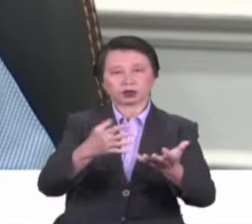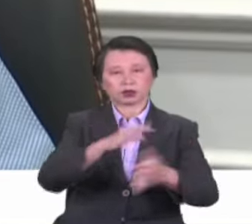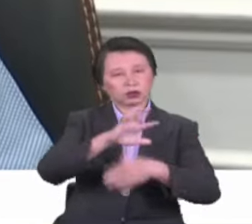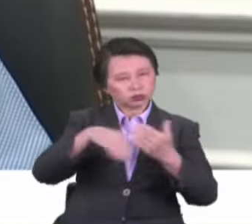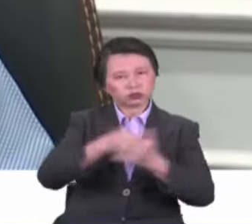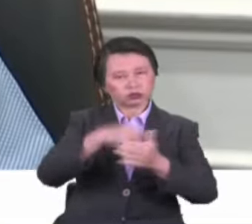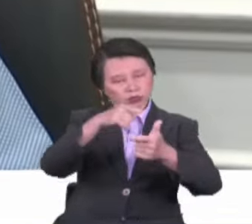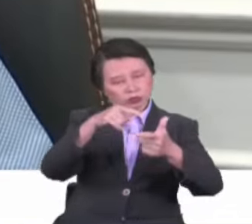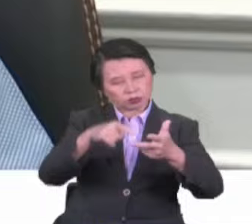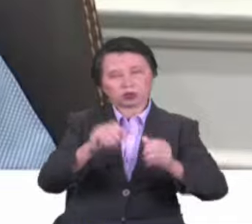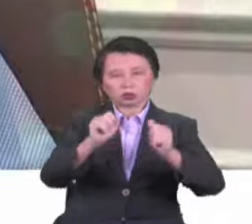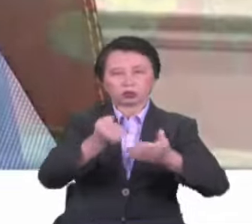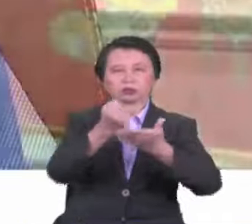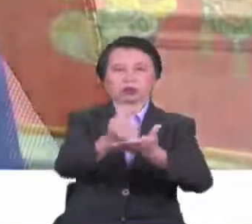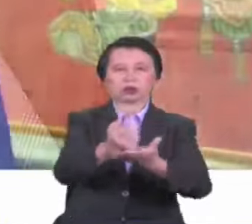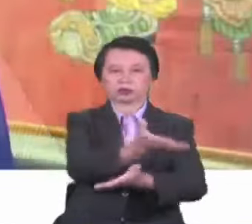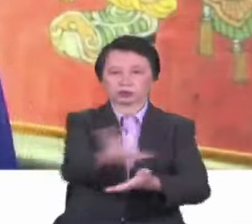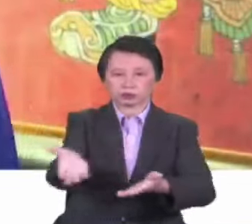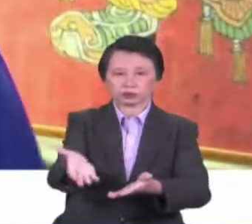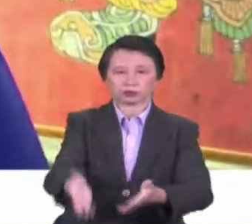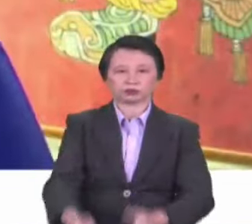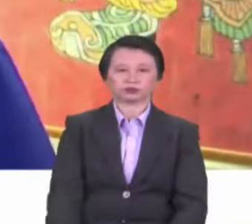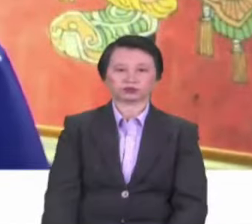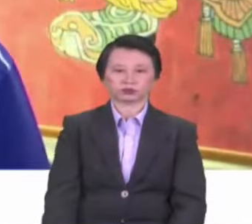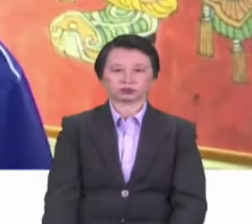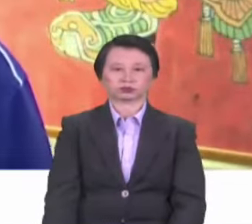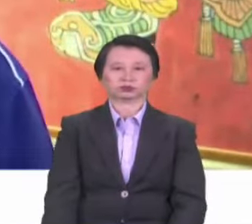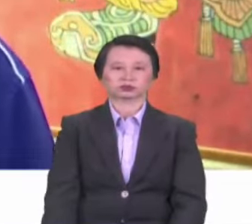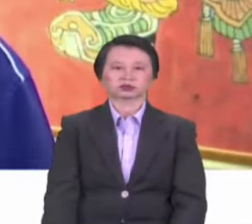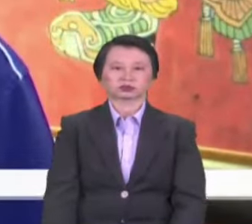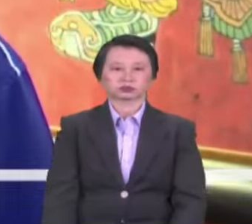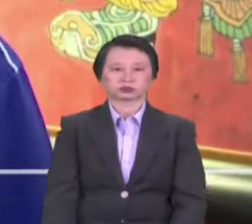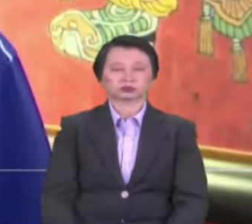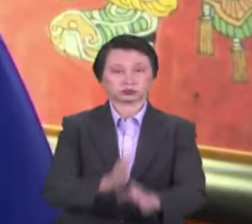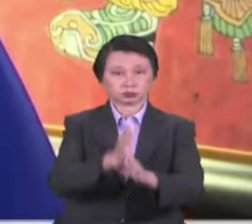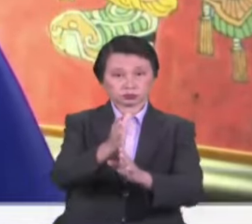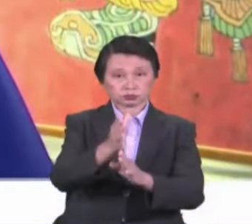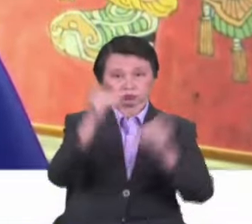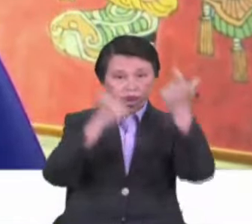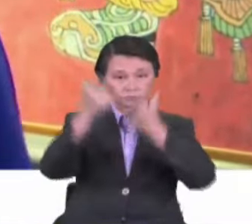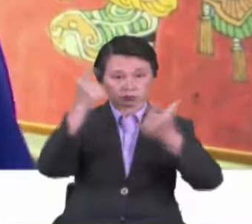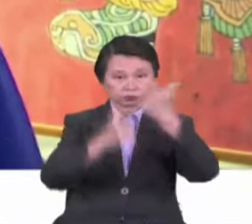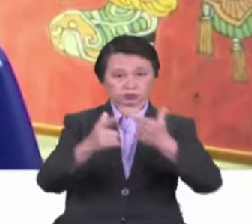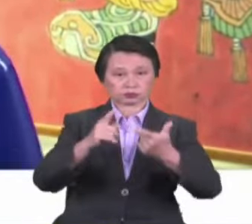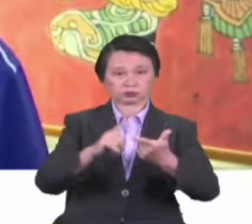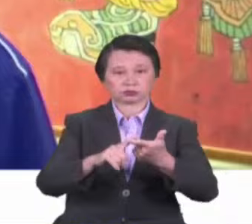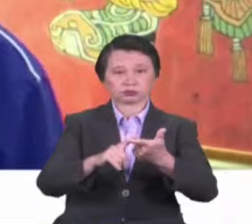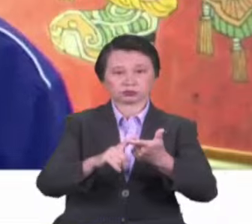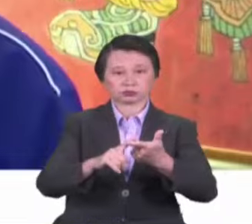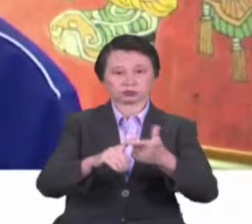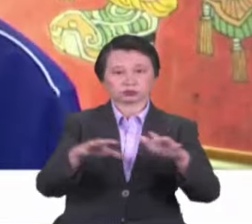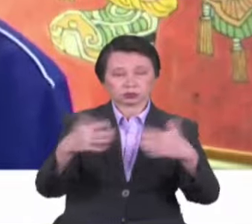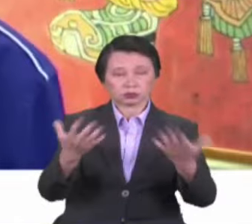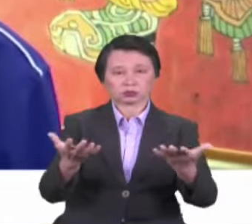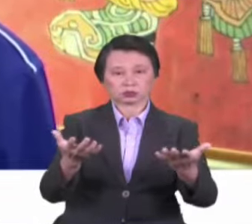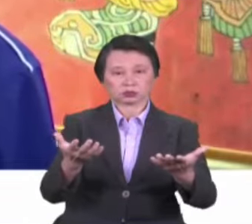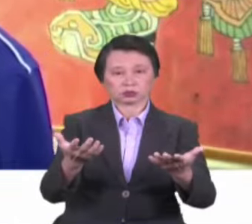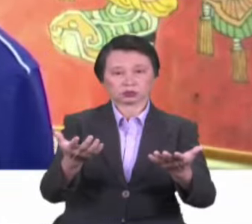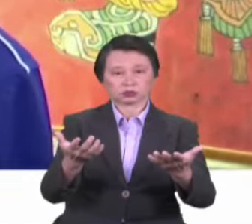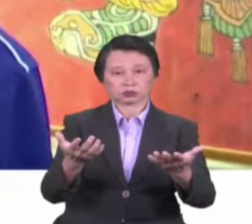semua membantulah. Seperti industri pelancongan, yang kita kata macam mana kita